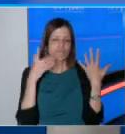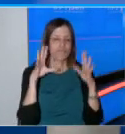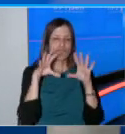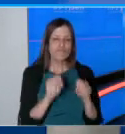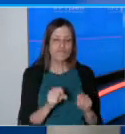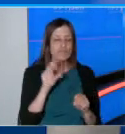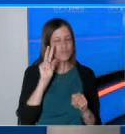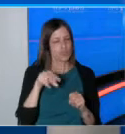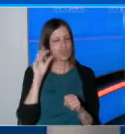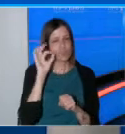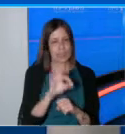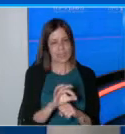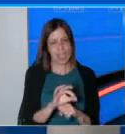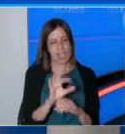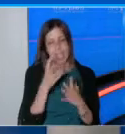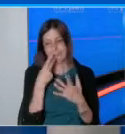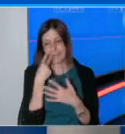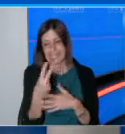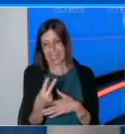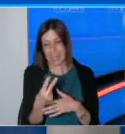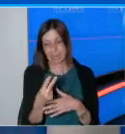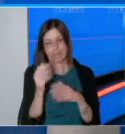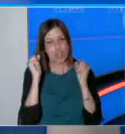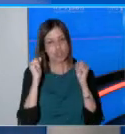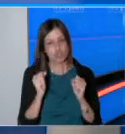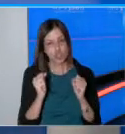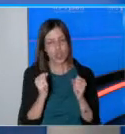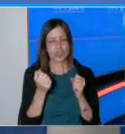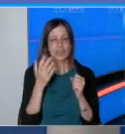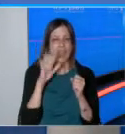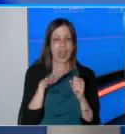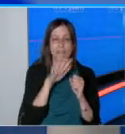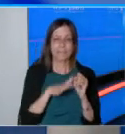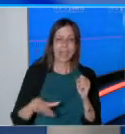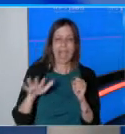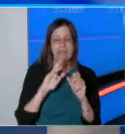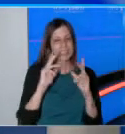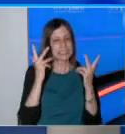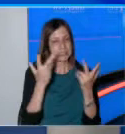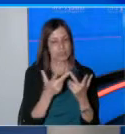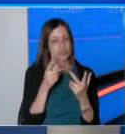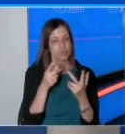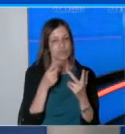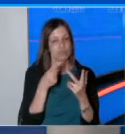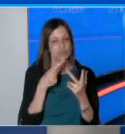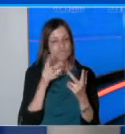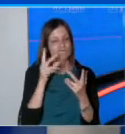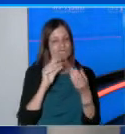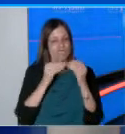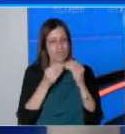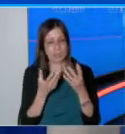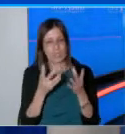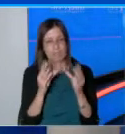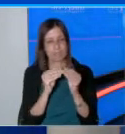לו פגיעה. אם אנחנו נסתכל על התשתיות ועל המרחב הציבורי, שהוא הולך ומצטמצם